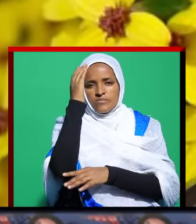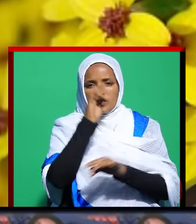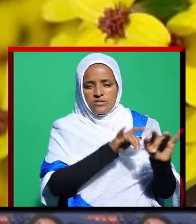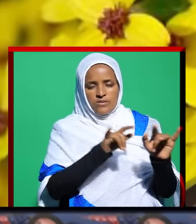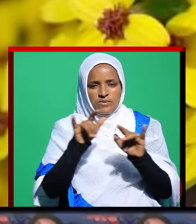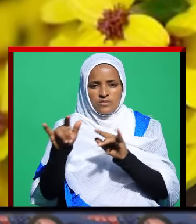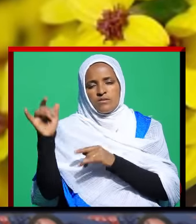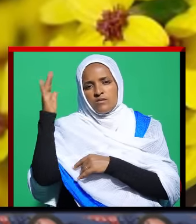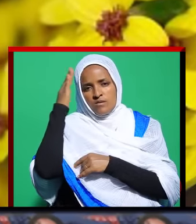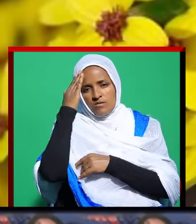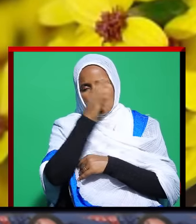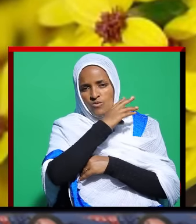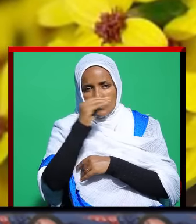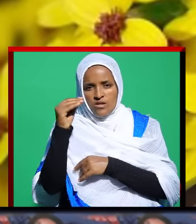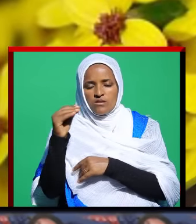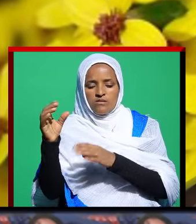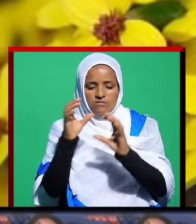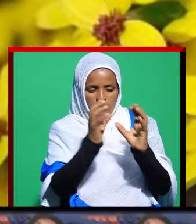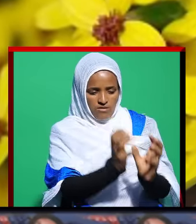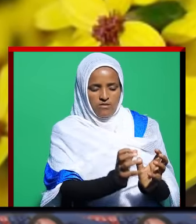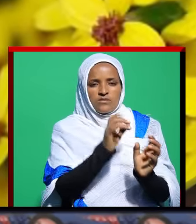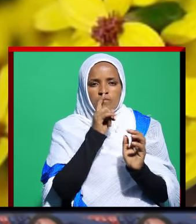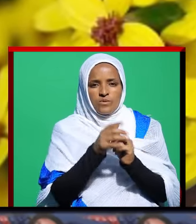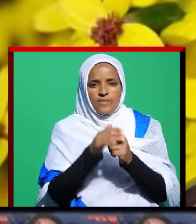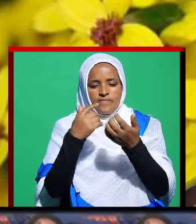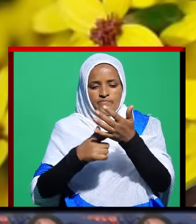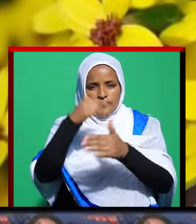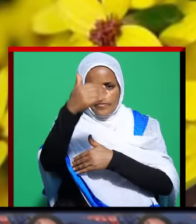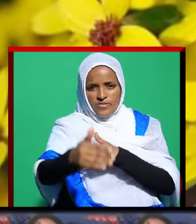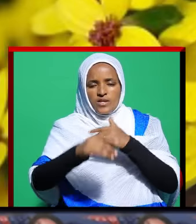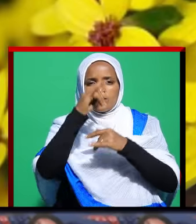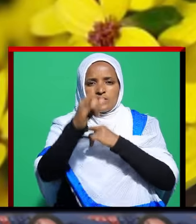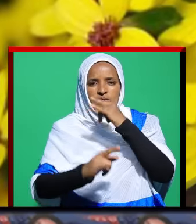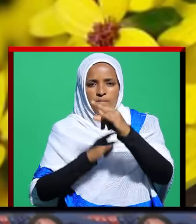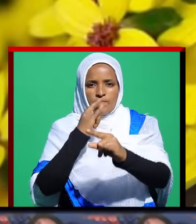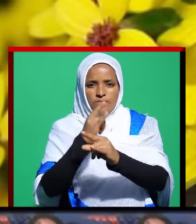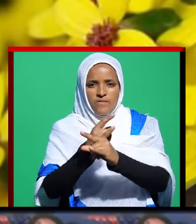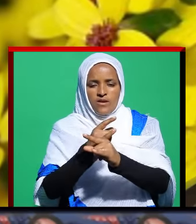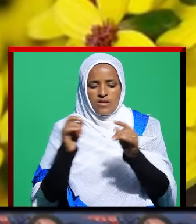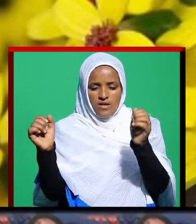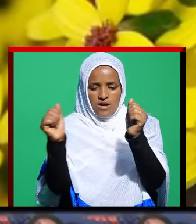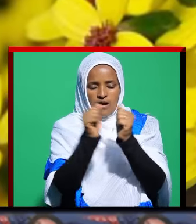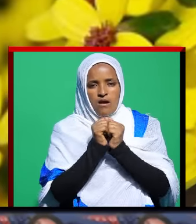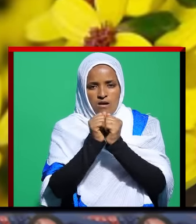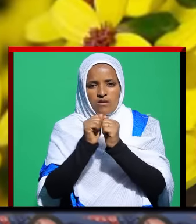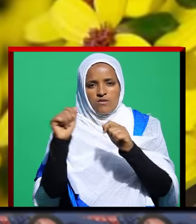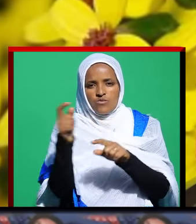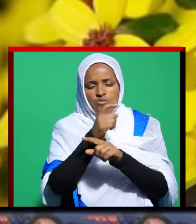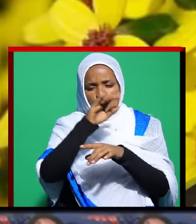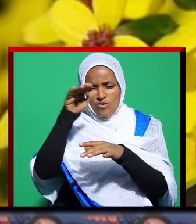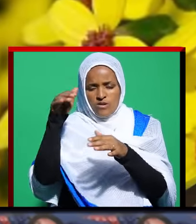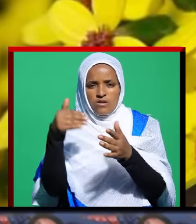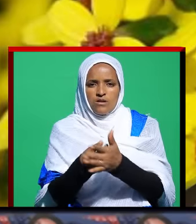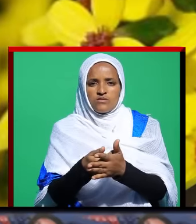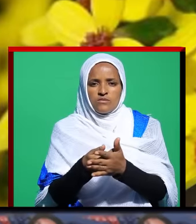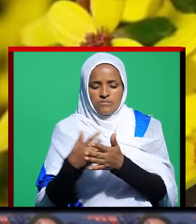በእግዚአብሔር ዘንድ የታወቀና የተሰፈረ ነው። ከዛ ቀጥሎ ዘመን የጋራ የሆነ